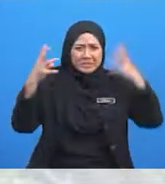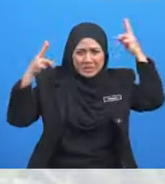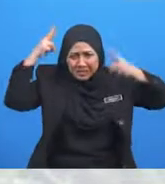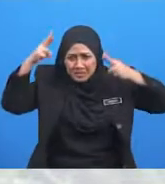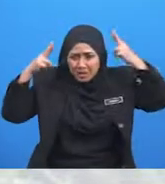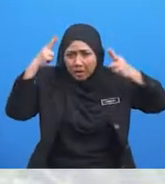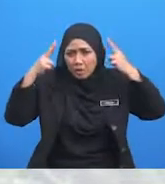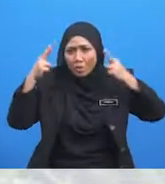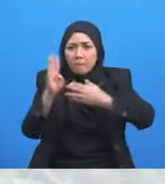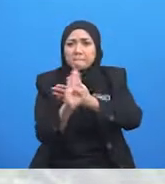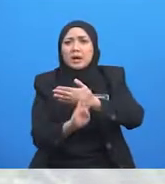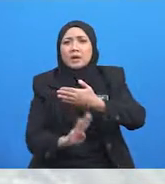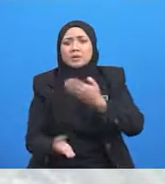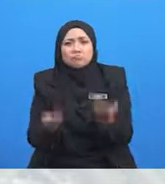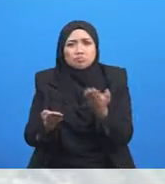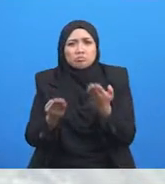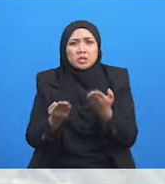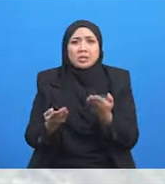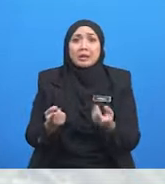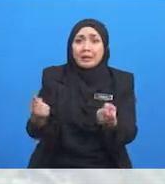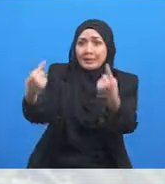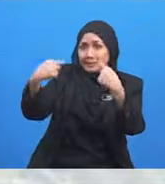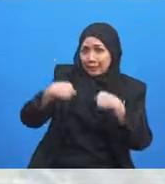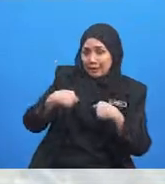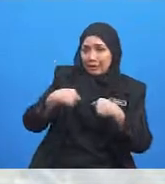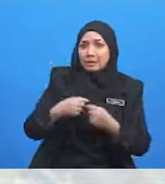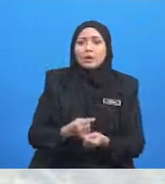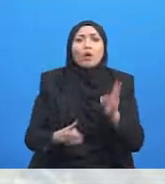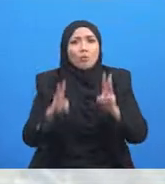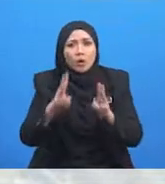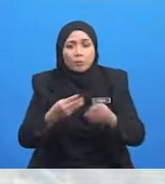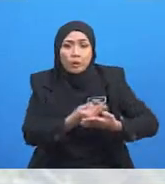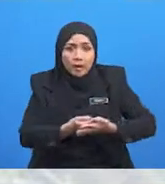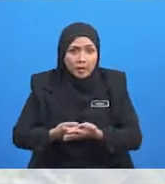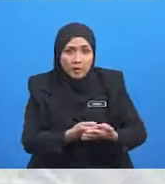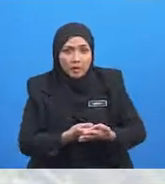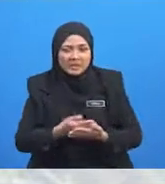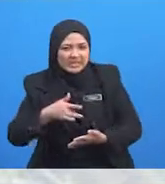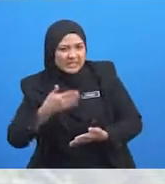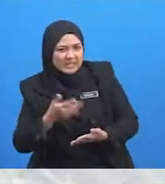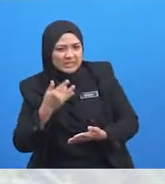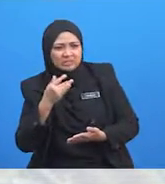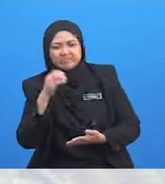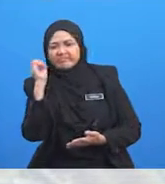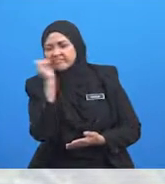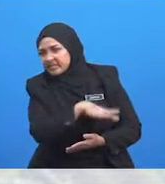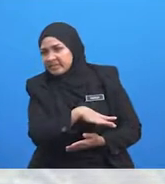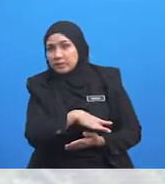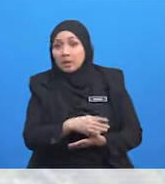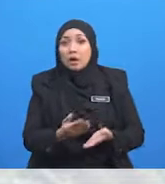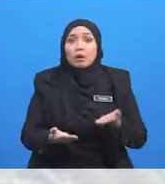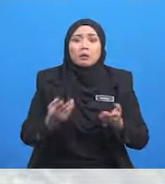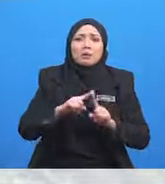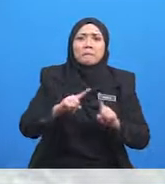bahaya yang mungkin menimpa diri. Walaupun si anak rasa jemu, namun